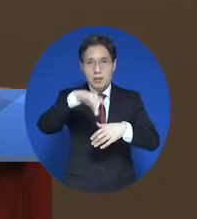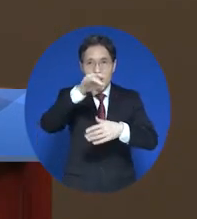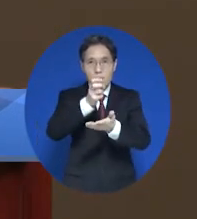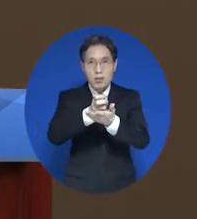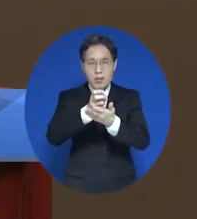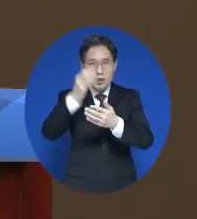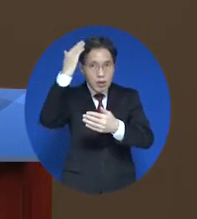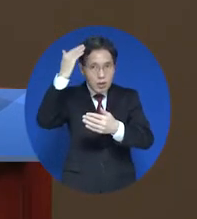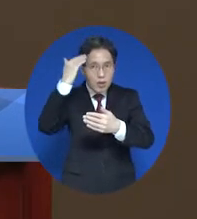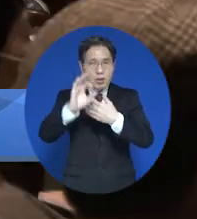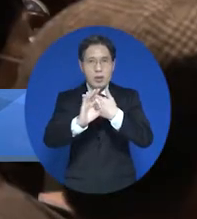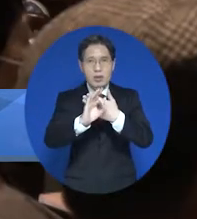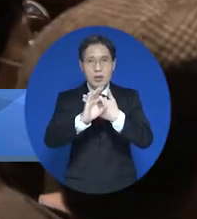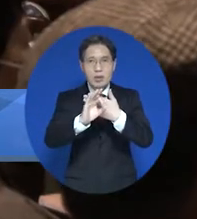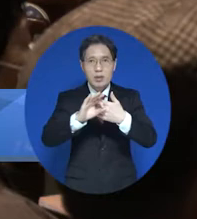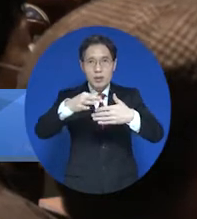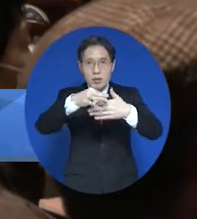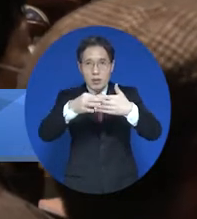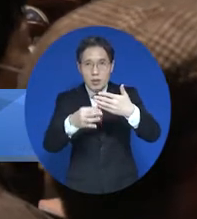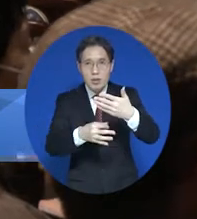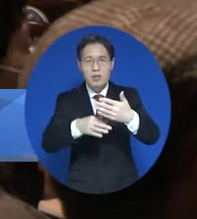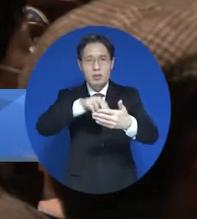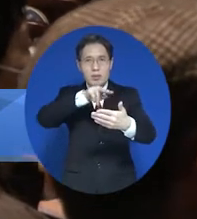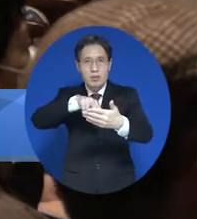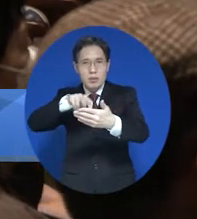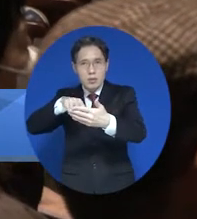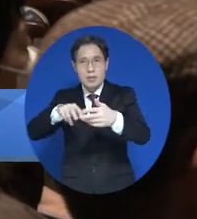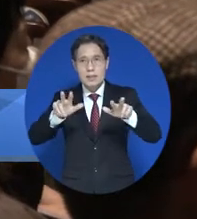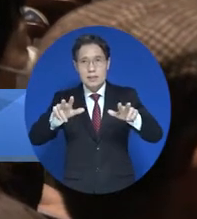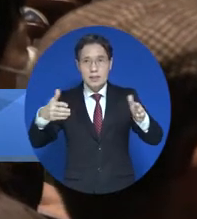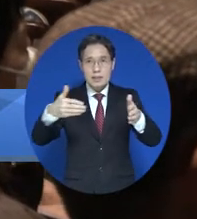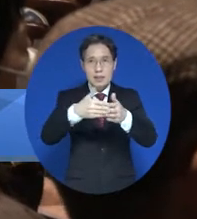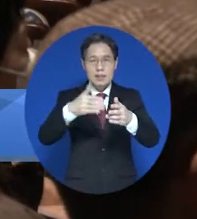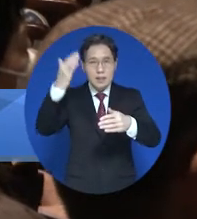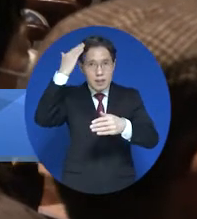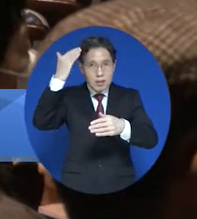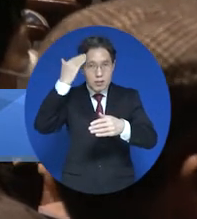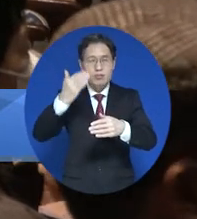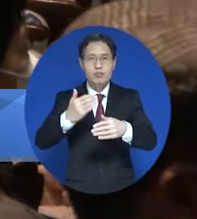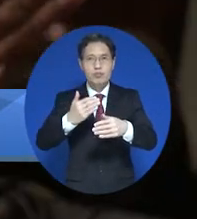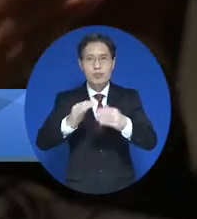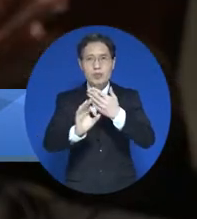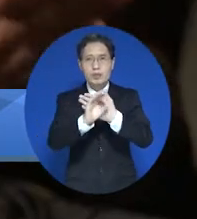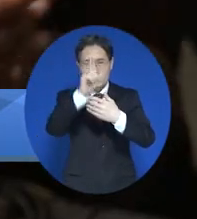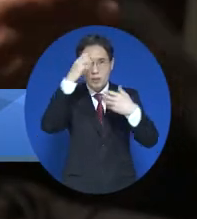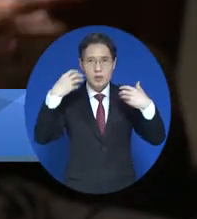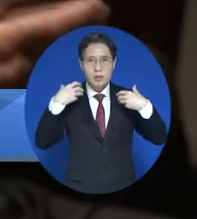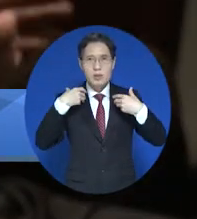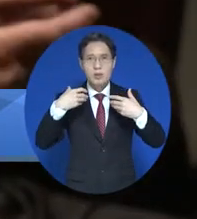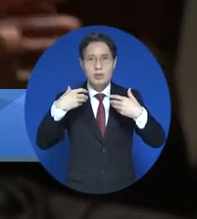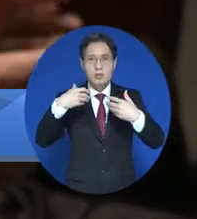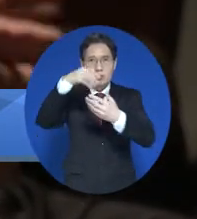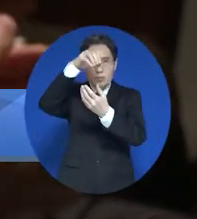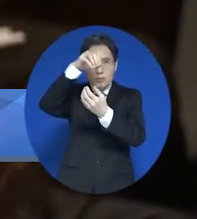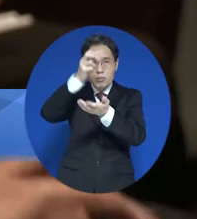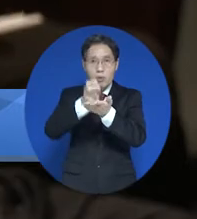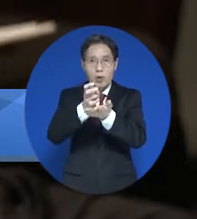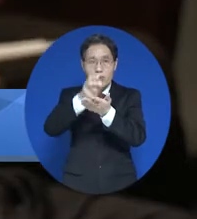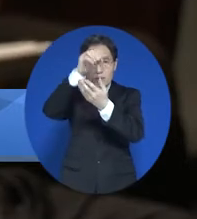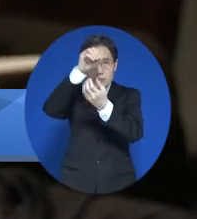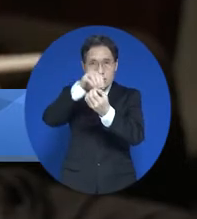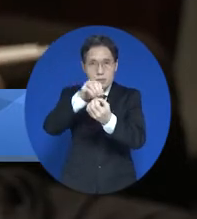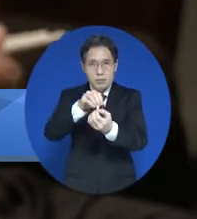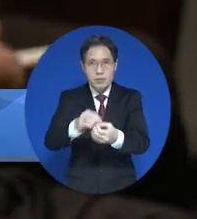대한민국 임시 헌장 낭독 을 통해 현재 대한민국의 대한민국 임시정부의 법통을 계승하고 있음을